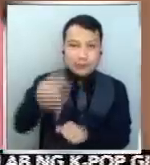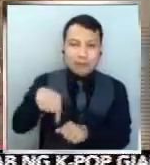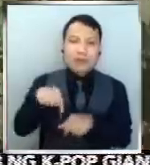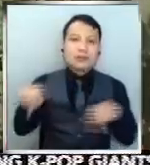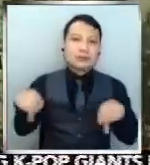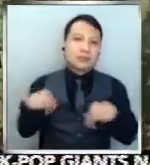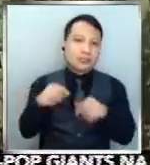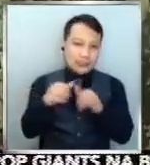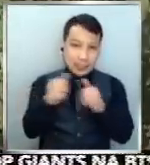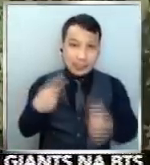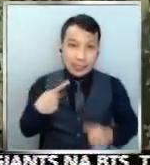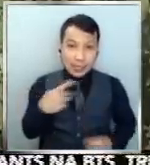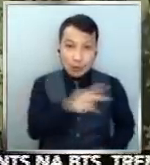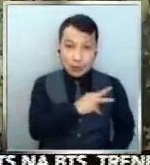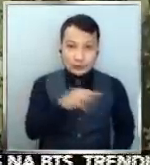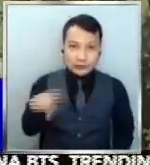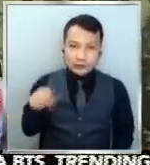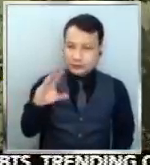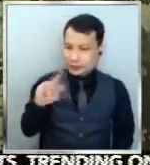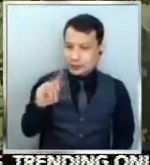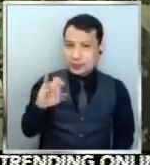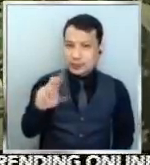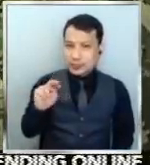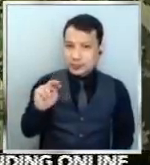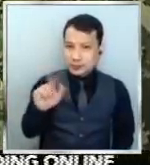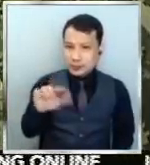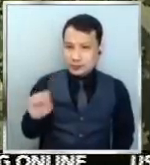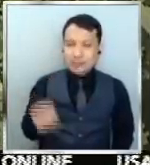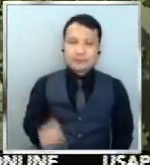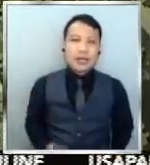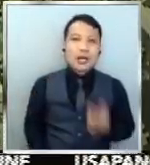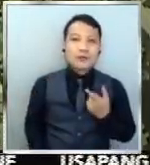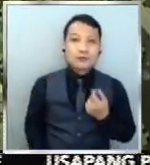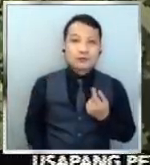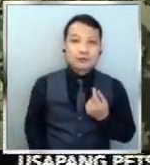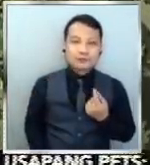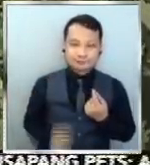Zara. Bali ang pinakamodus nila,